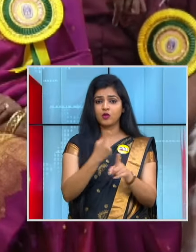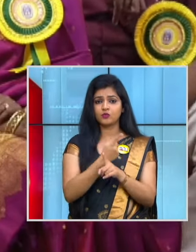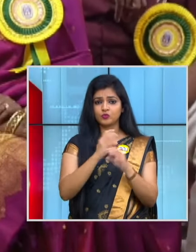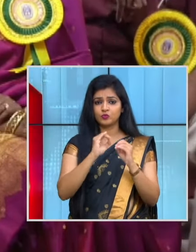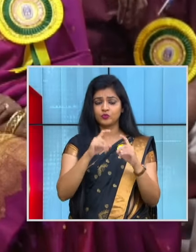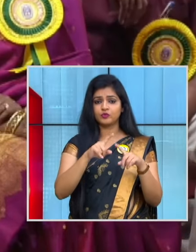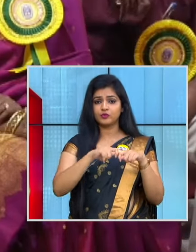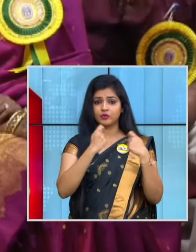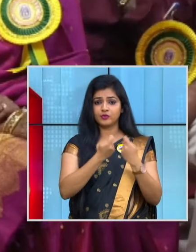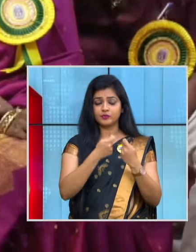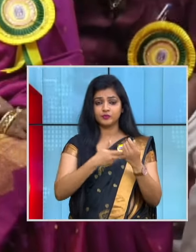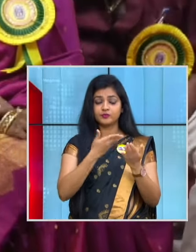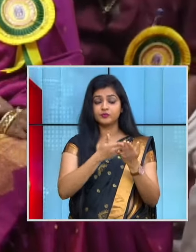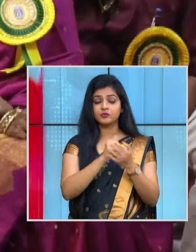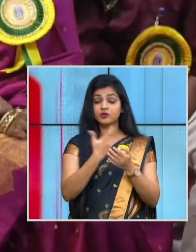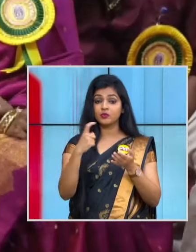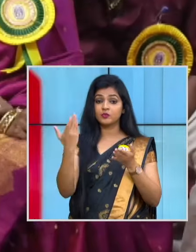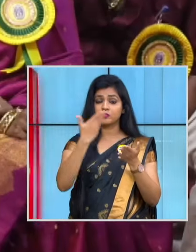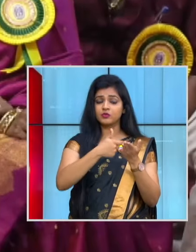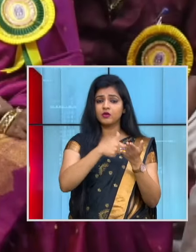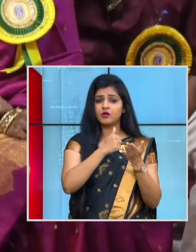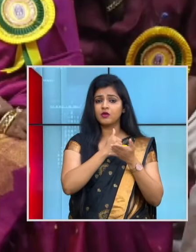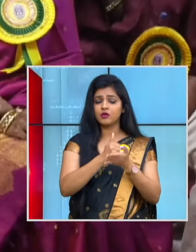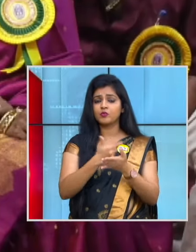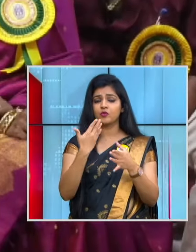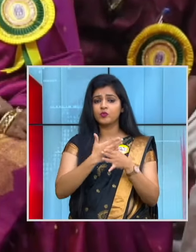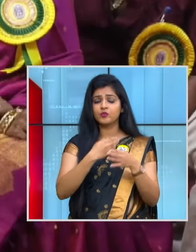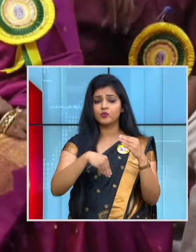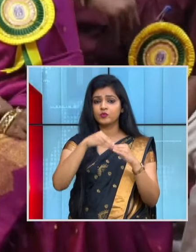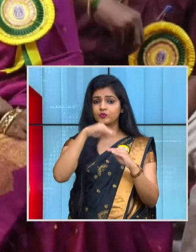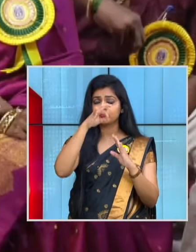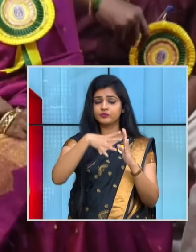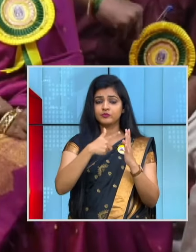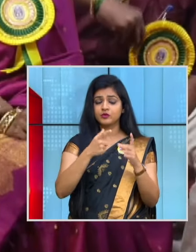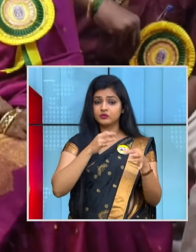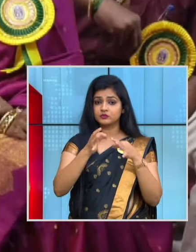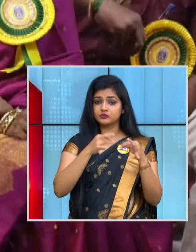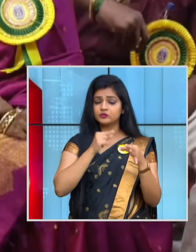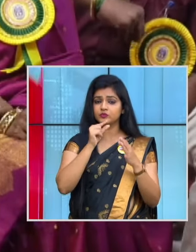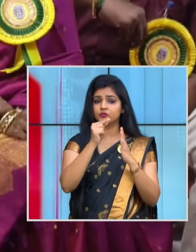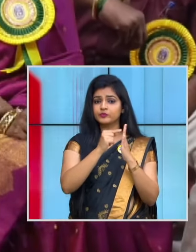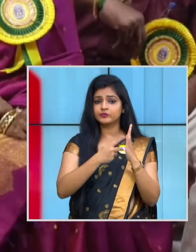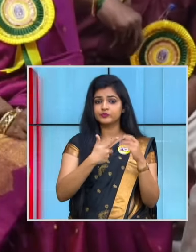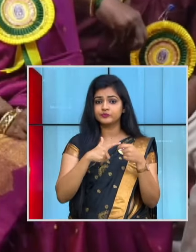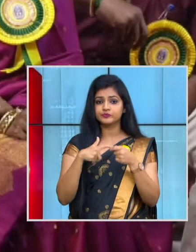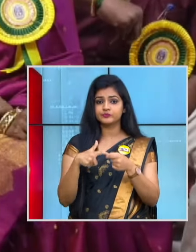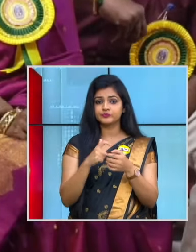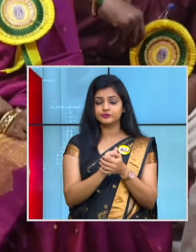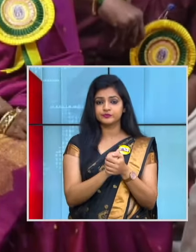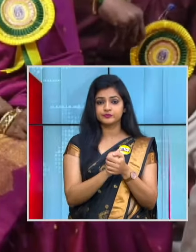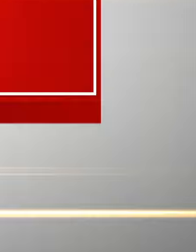തന്നെ ഒരു പരാതി എത്തിയാൽ ഏത് തരത്തിലായിരിക്കും ആ കമ്മിറ്റിയുടെ ഇടപെടൽ, പ്രവർത്തനം എന്നുള്ള കാര്യത്തിലൊക്കെ അവർ വിശദീകരിക്കുന്നത് എന്താണ് മനീഷ് മൂർത്തി?